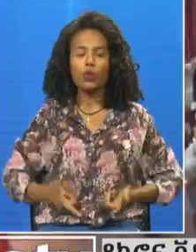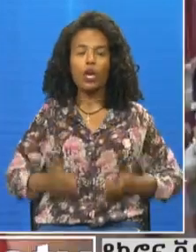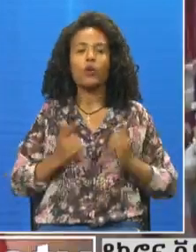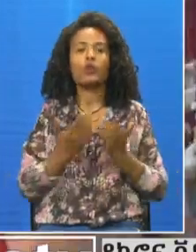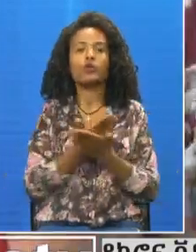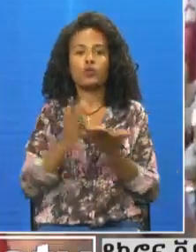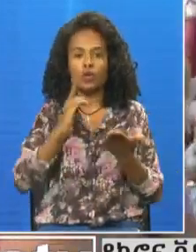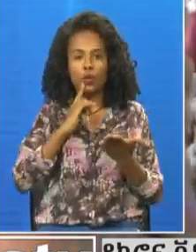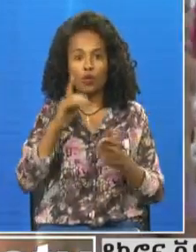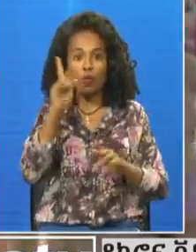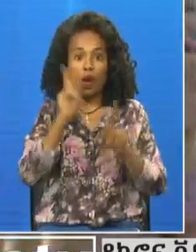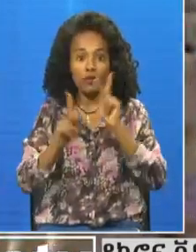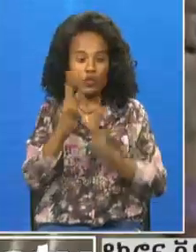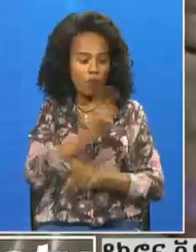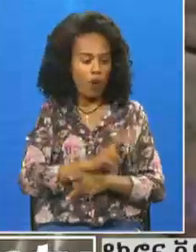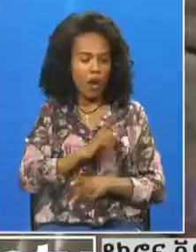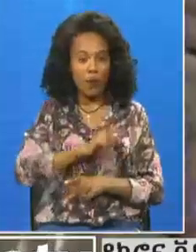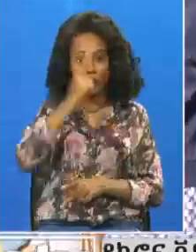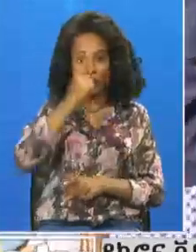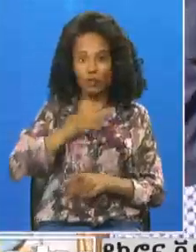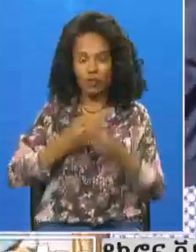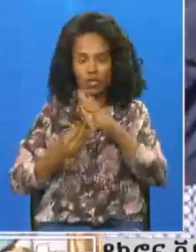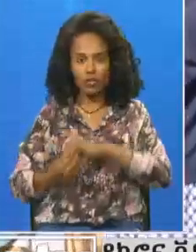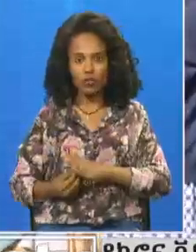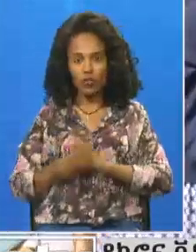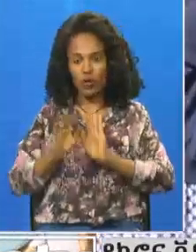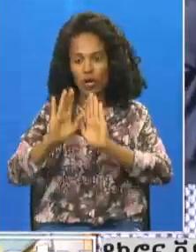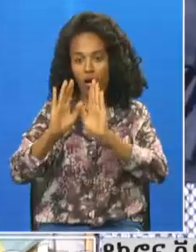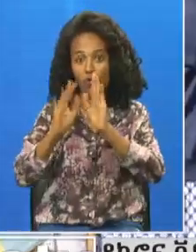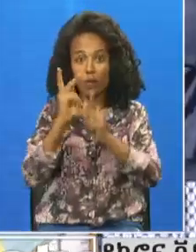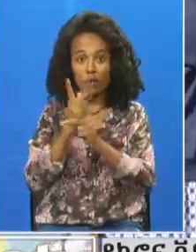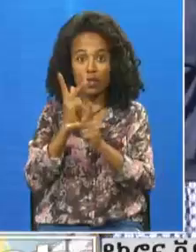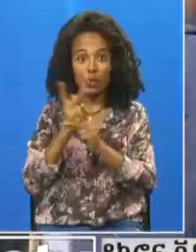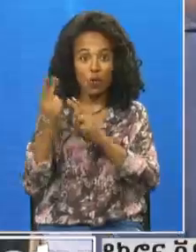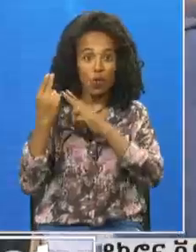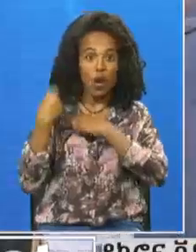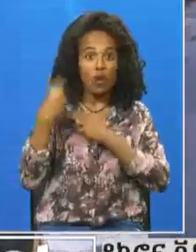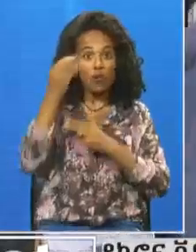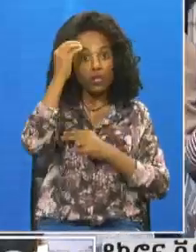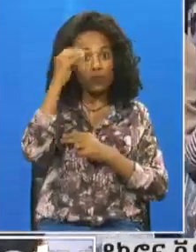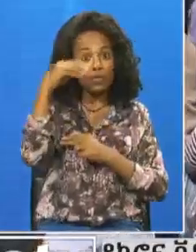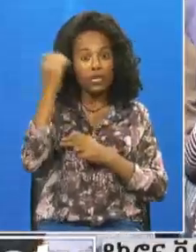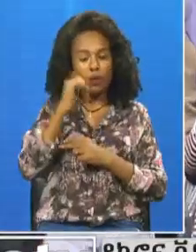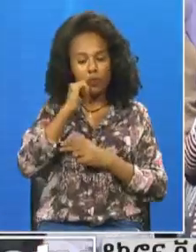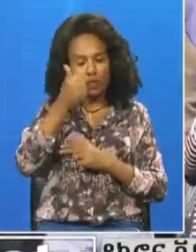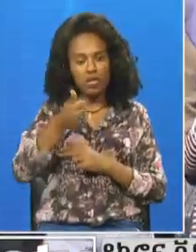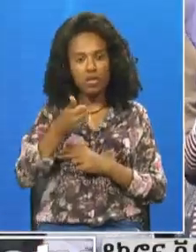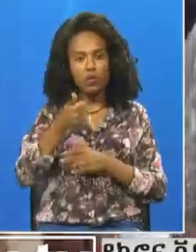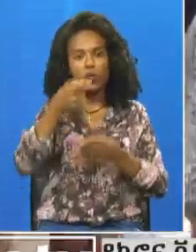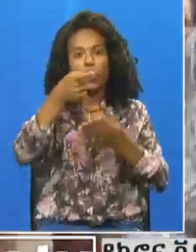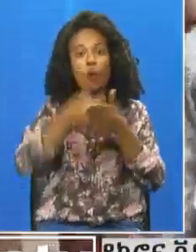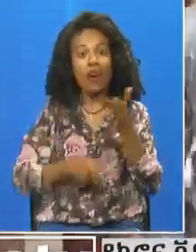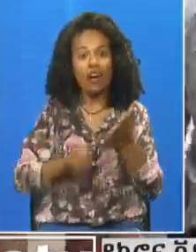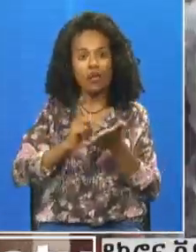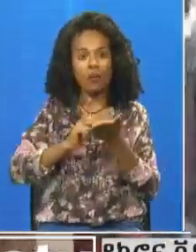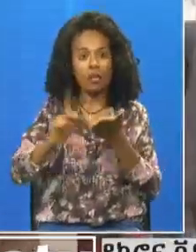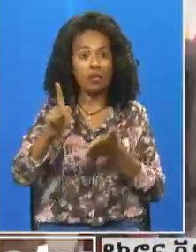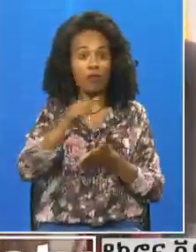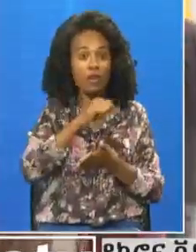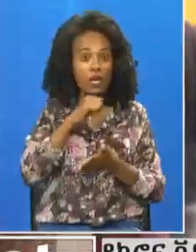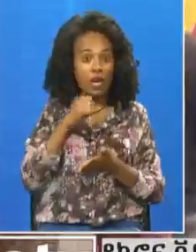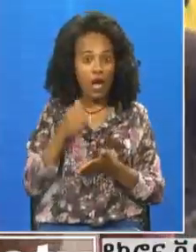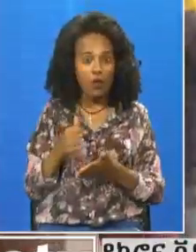ይህንን ተግባራዊ እርምጃ ምላሽ መውሰድ ያለብን። አንዱ አስተዋጽኦ ሊያደርግ ይችላል። ኢትዮጵያ ውስጥ ብዙ እንትን የሚል